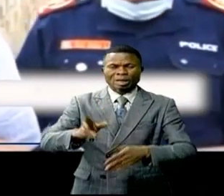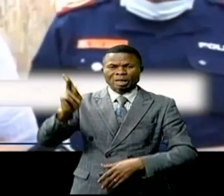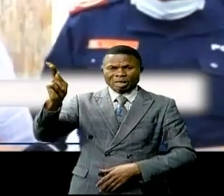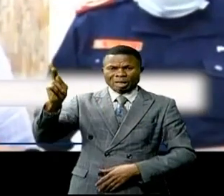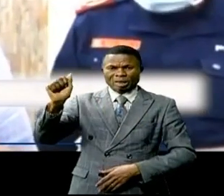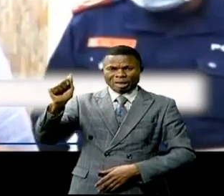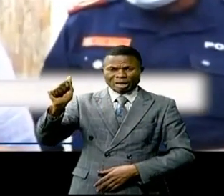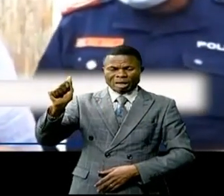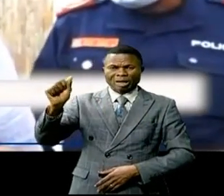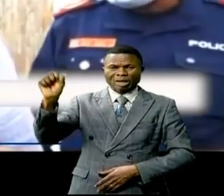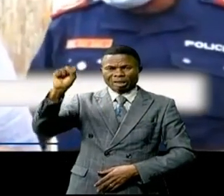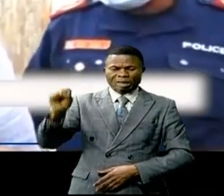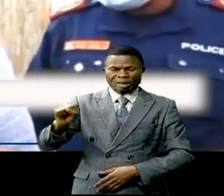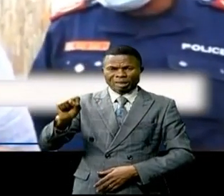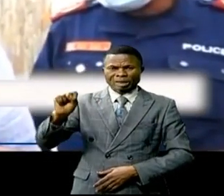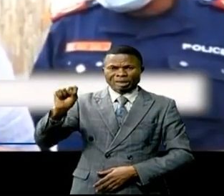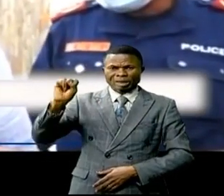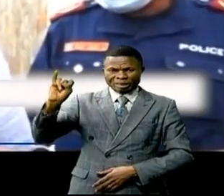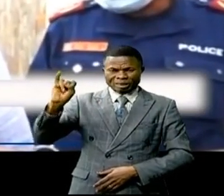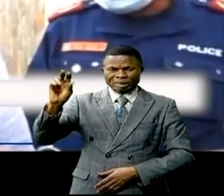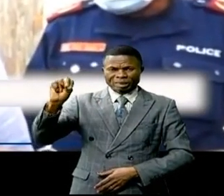Butembo et ensuite